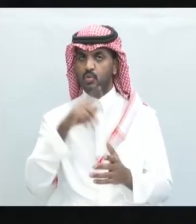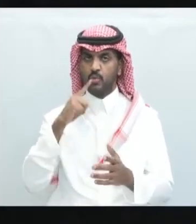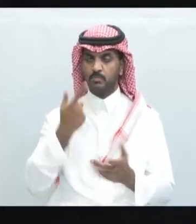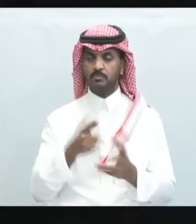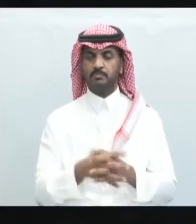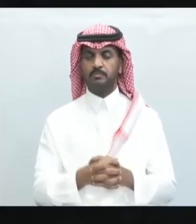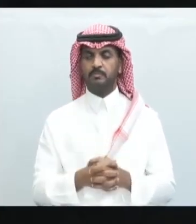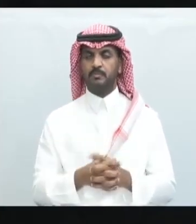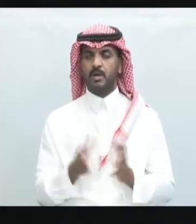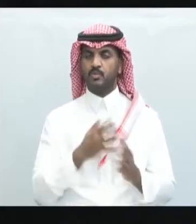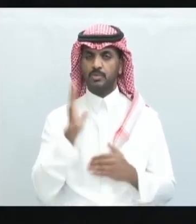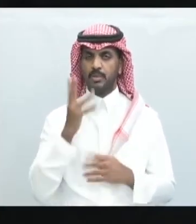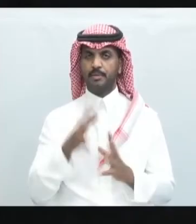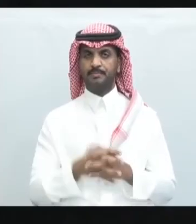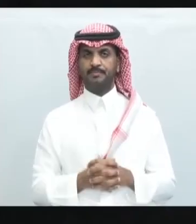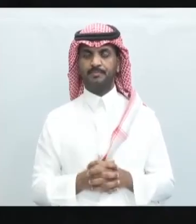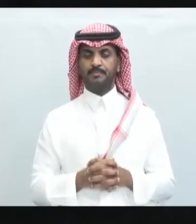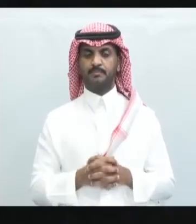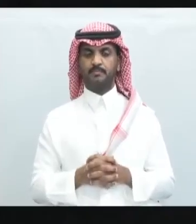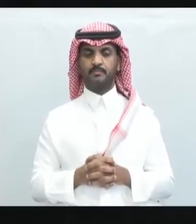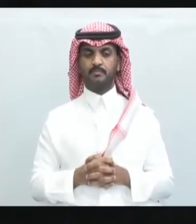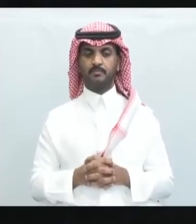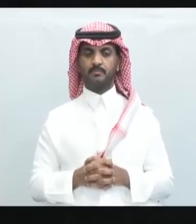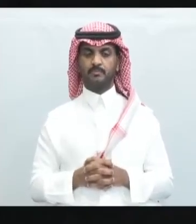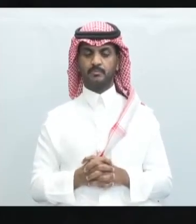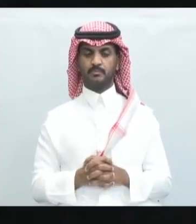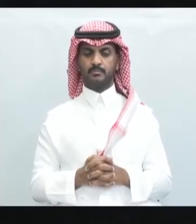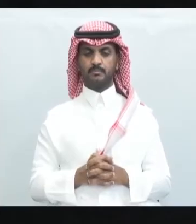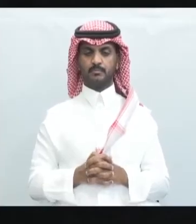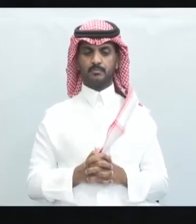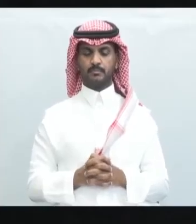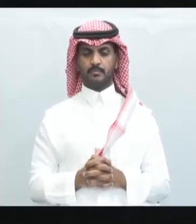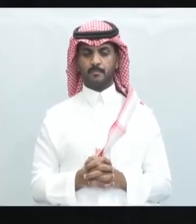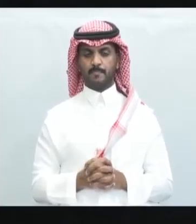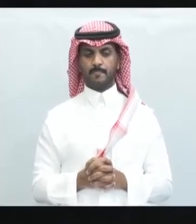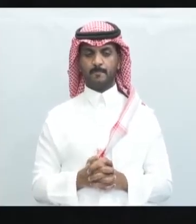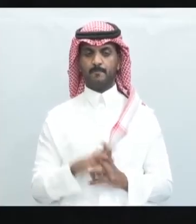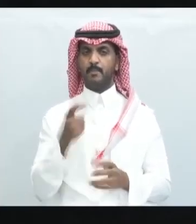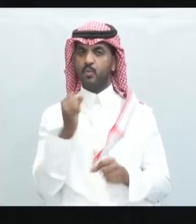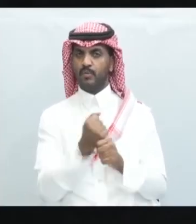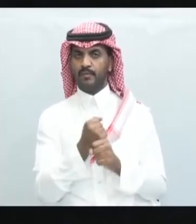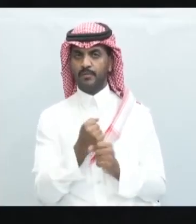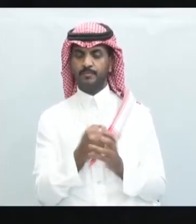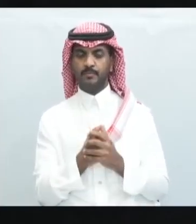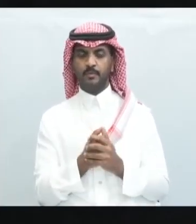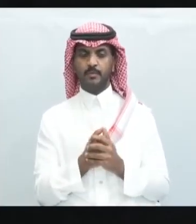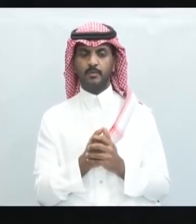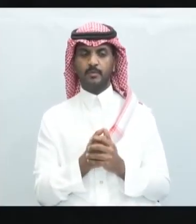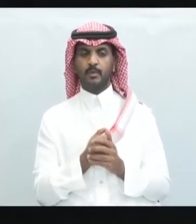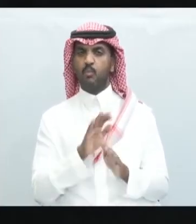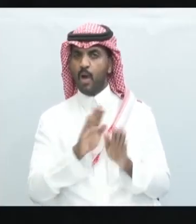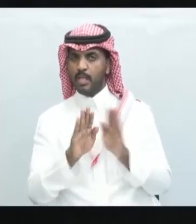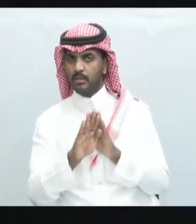من منكم يجيب على هذا السؤال من خلال ما فهمنا خلال هذا الدرس ما هو التصرف الذي يقدم